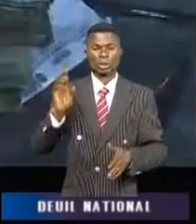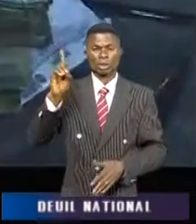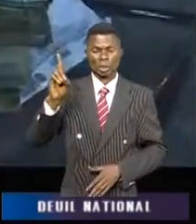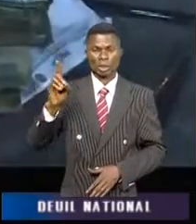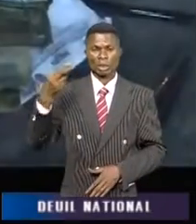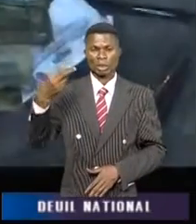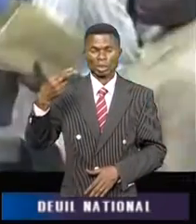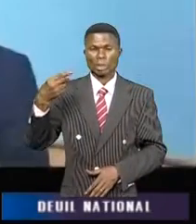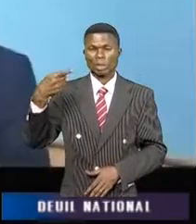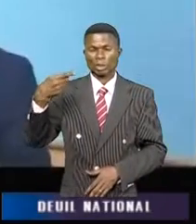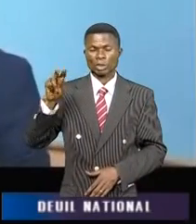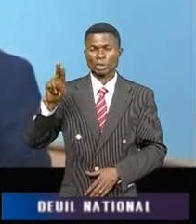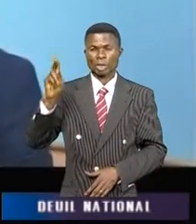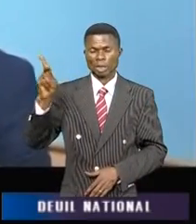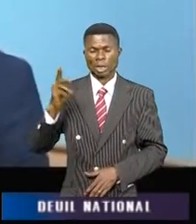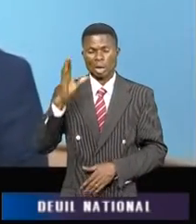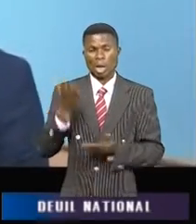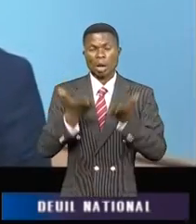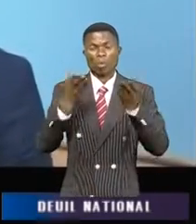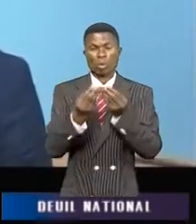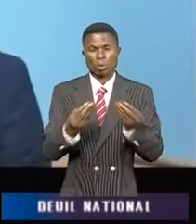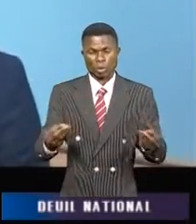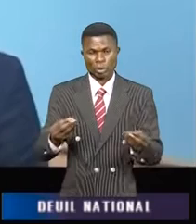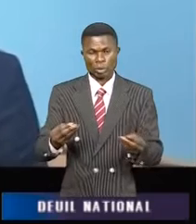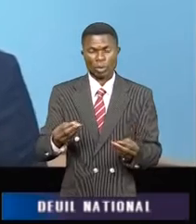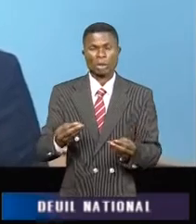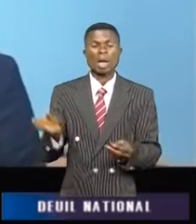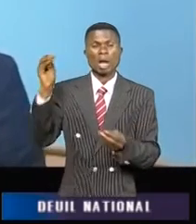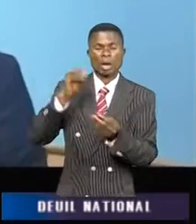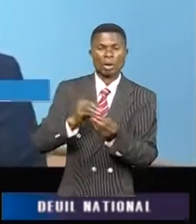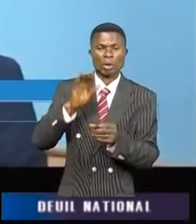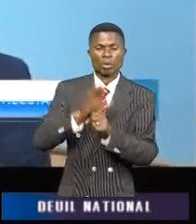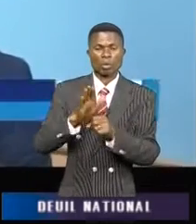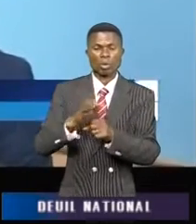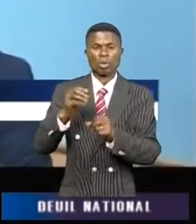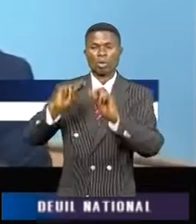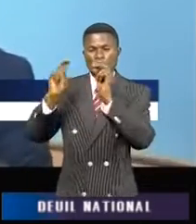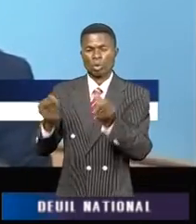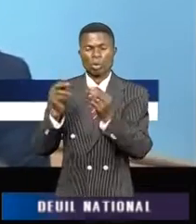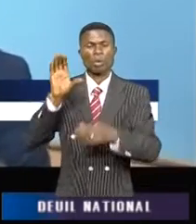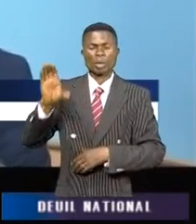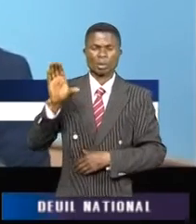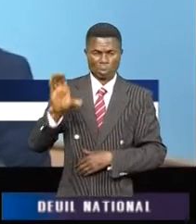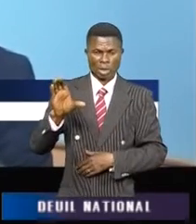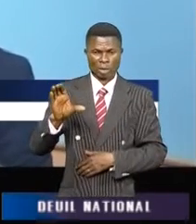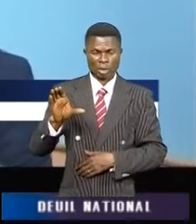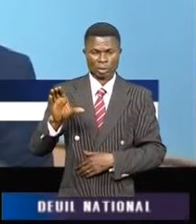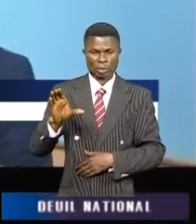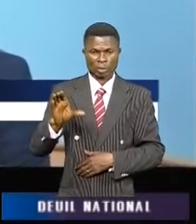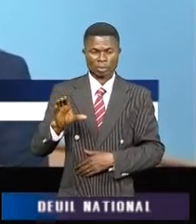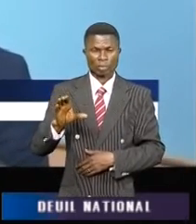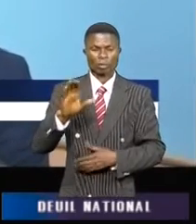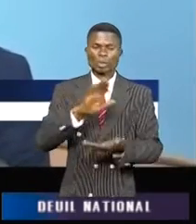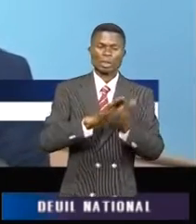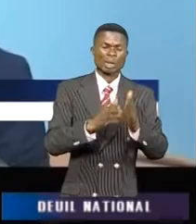déjà une solution. L'option qui a été levée, c'est de multiplier les agences. Nous sommes en train de négocier avec